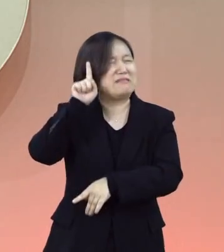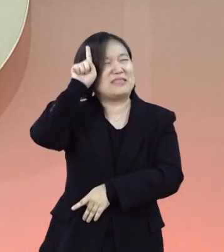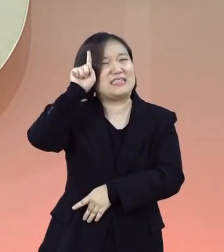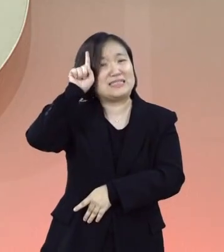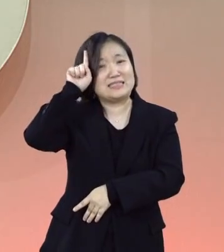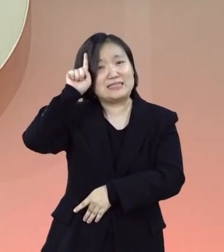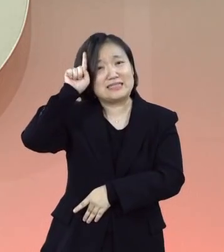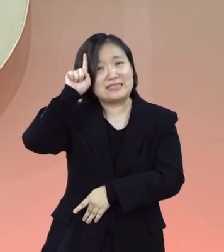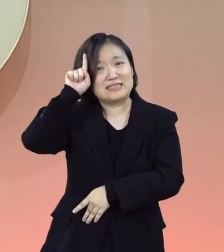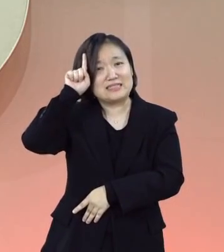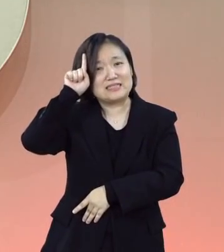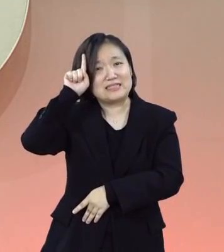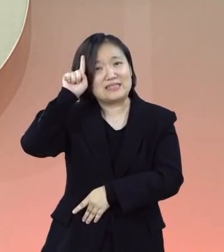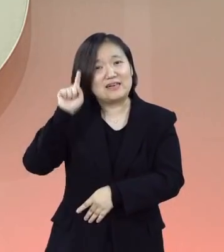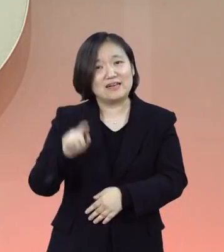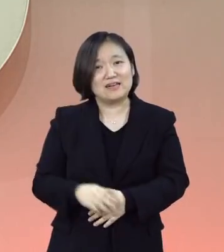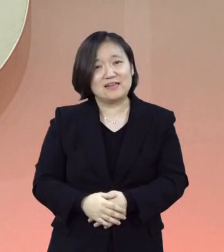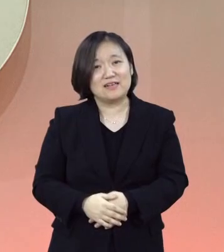짜증이